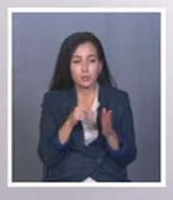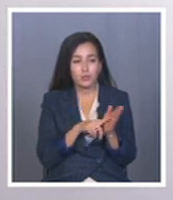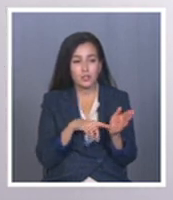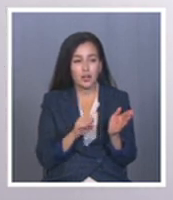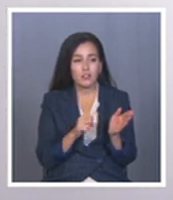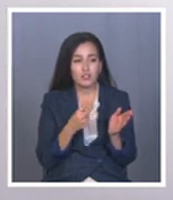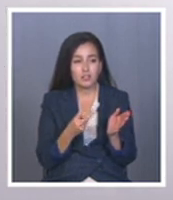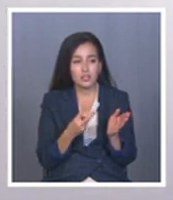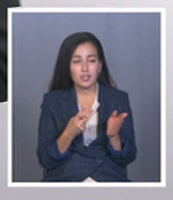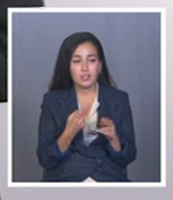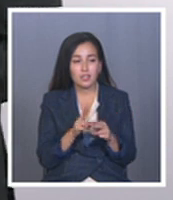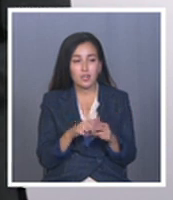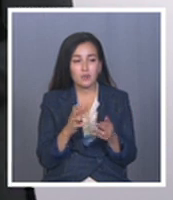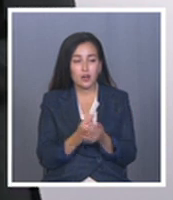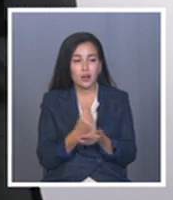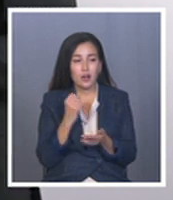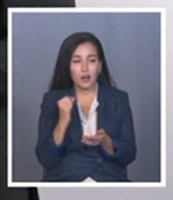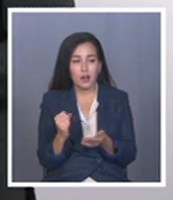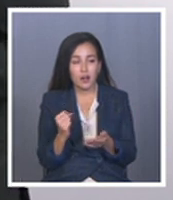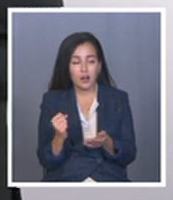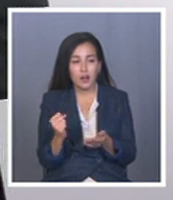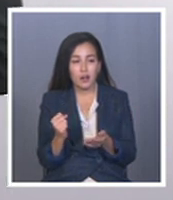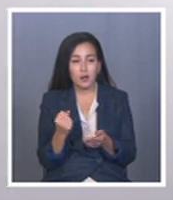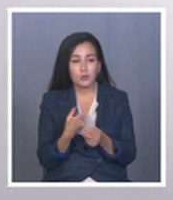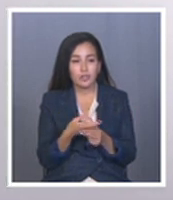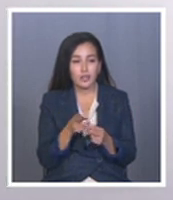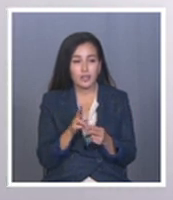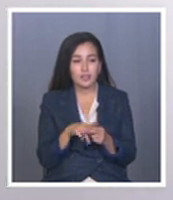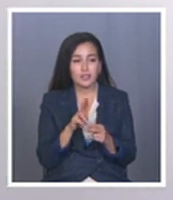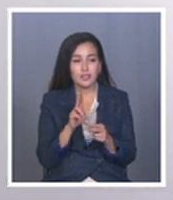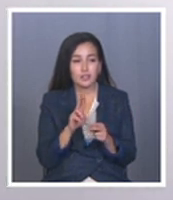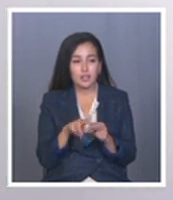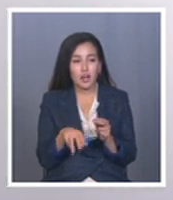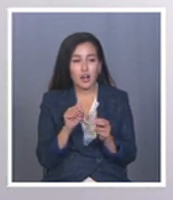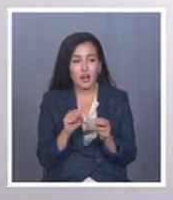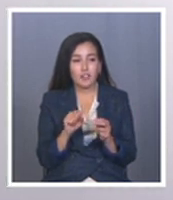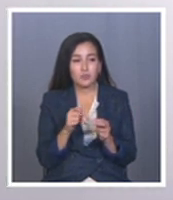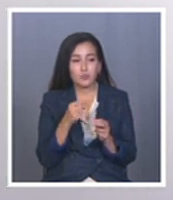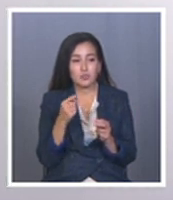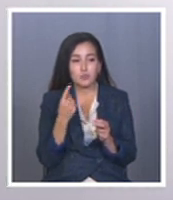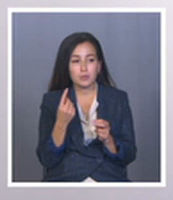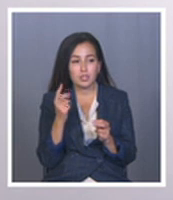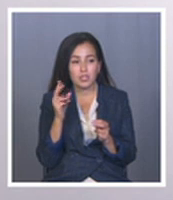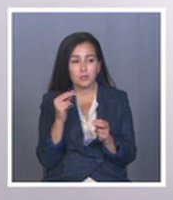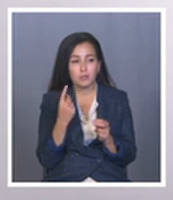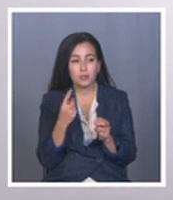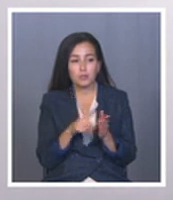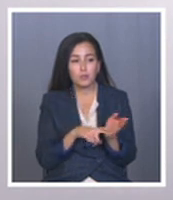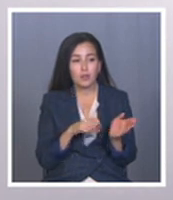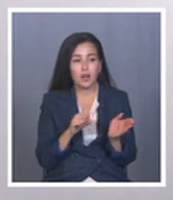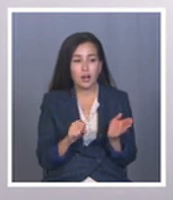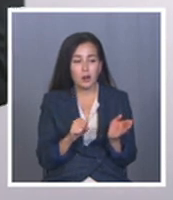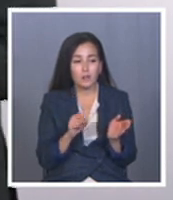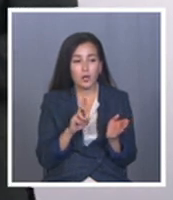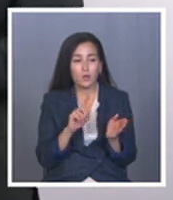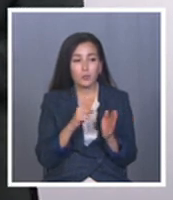мына а шығады. Одан кейін мына жердегі А-ның минус 1 дәрежесін 1 бөлу а дедік, b-ға көбейтіп b бөлу